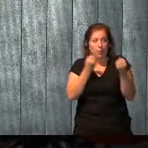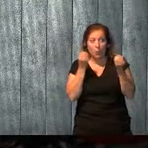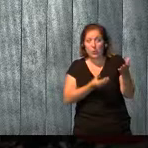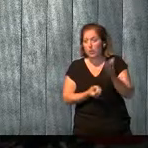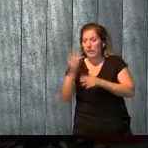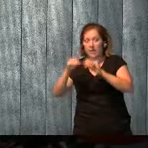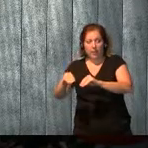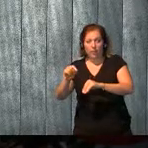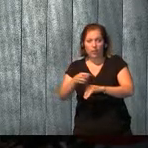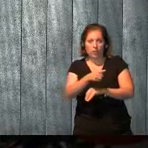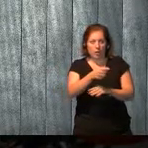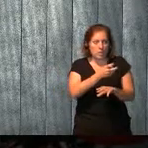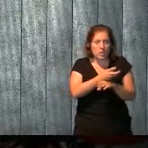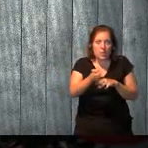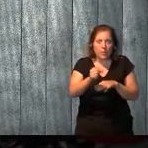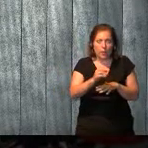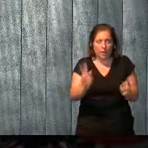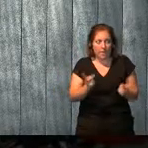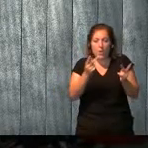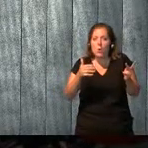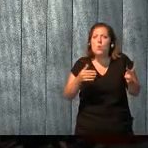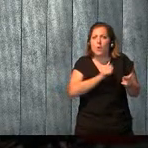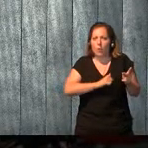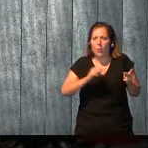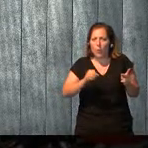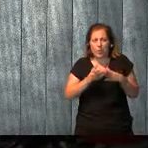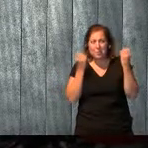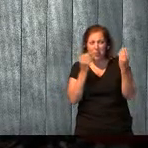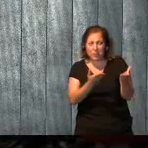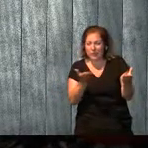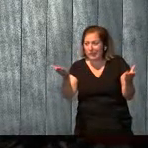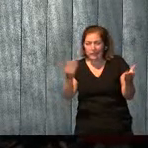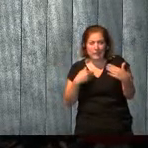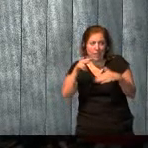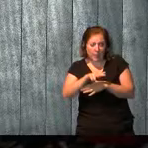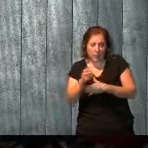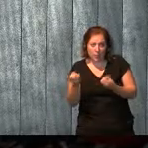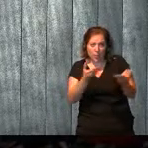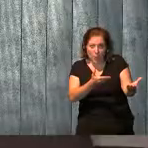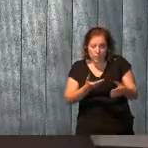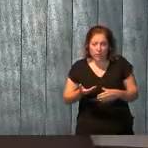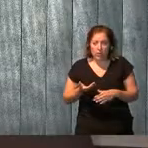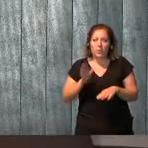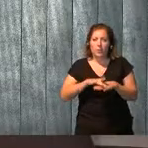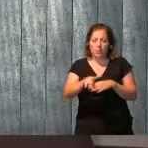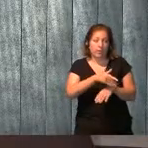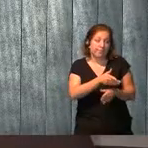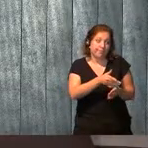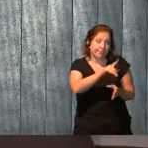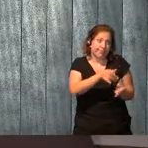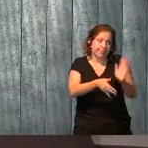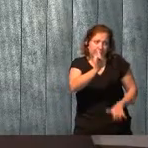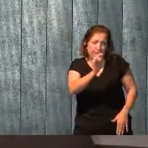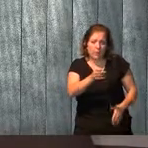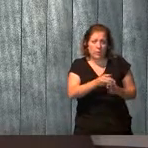populations sont menacées dans leur existence, que vous leur proposez un logement et que vous devez leur dire de participer